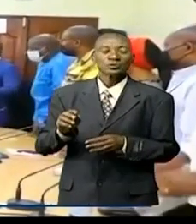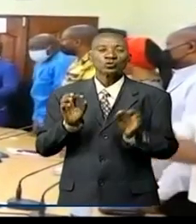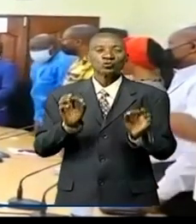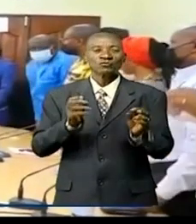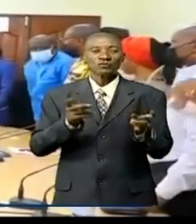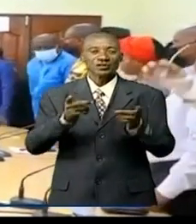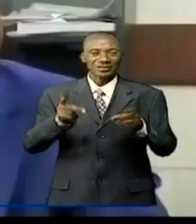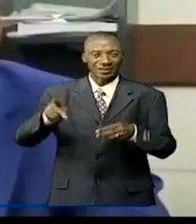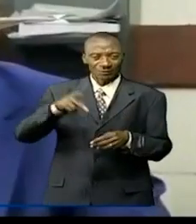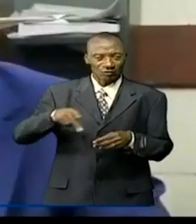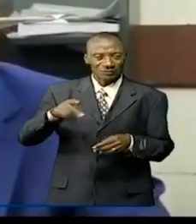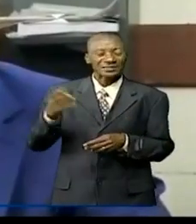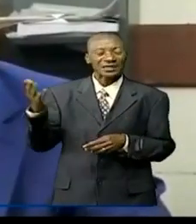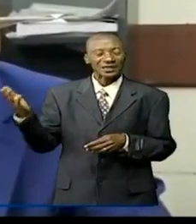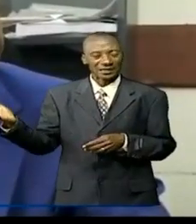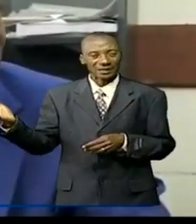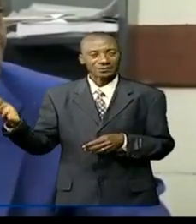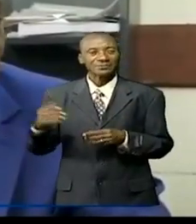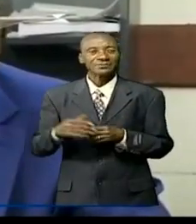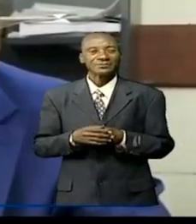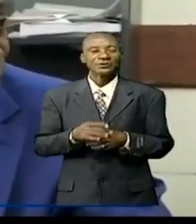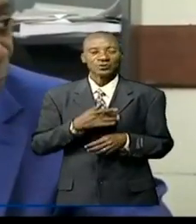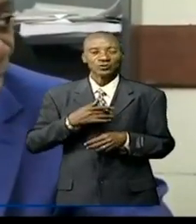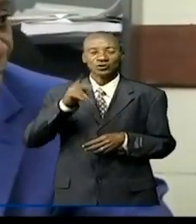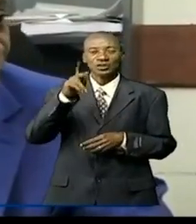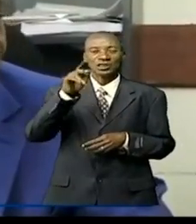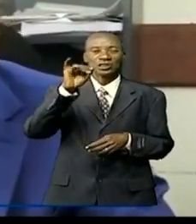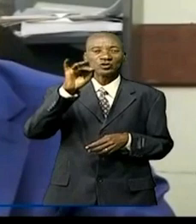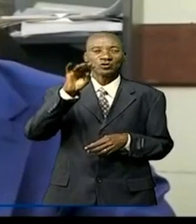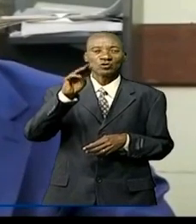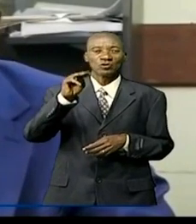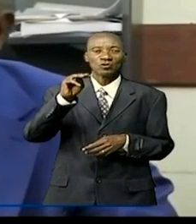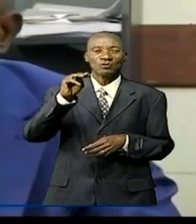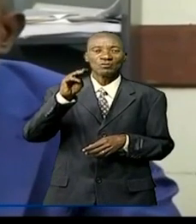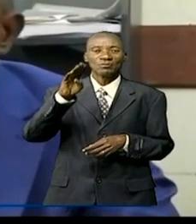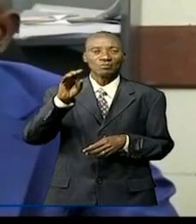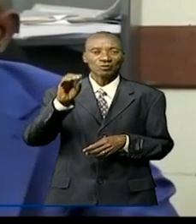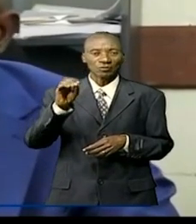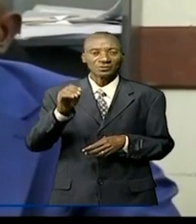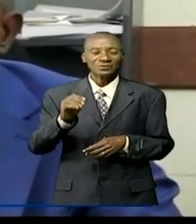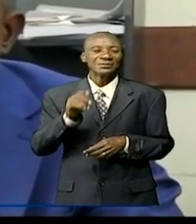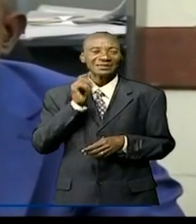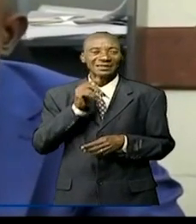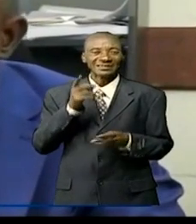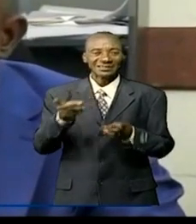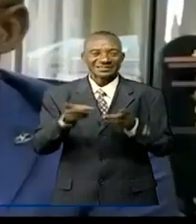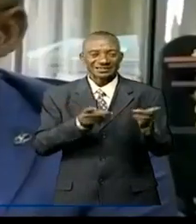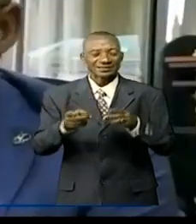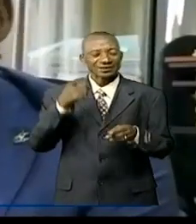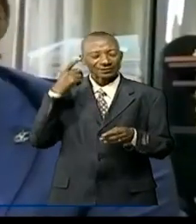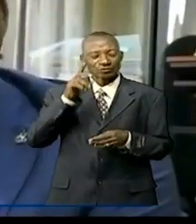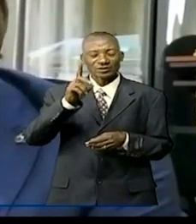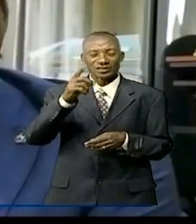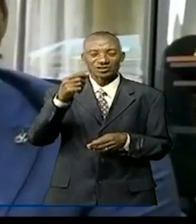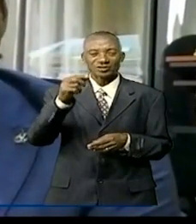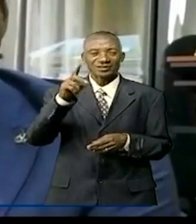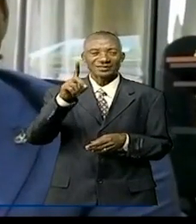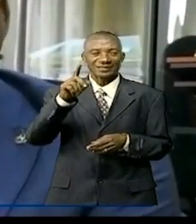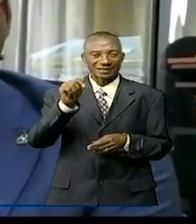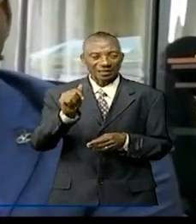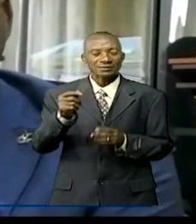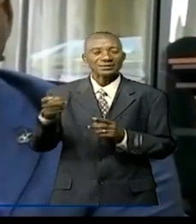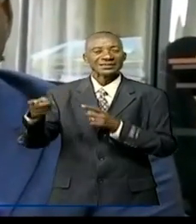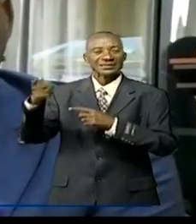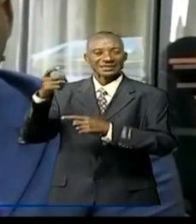Il s'agit de M. Jodel Diongo Belinga, ancien directeur de la DGDA Maniema, qui remplace à ce